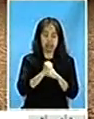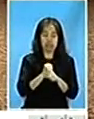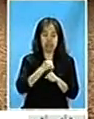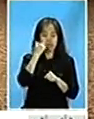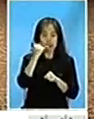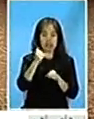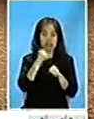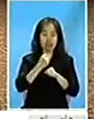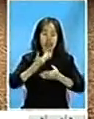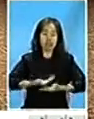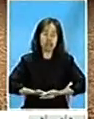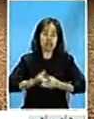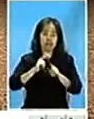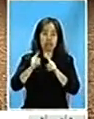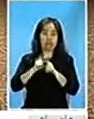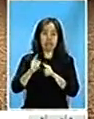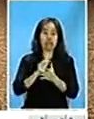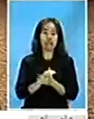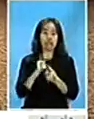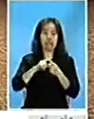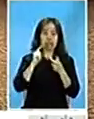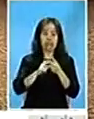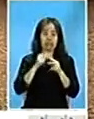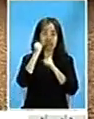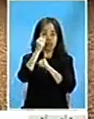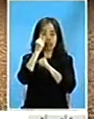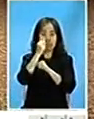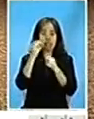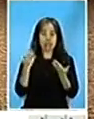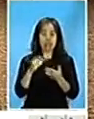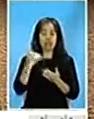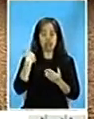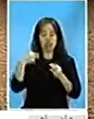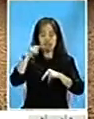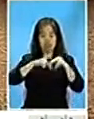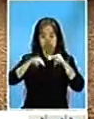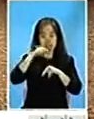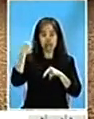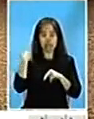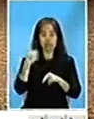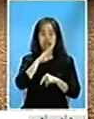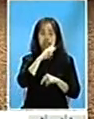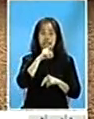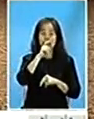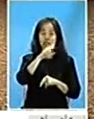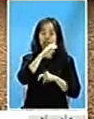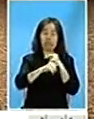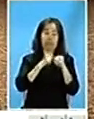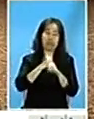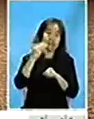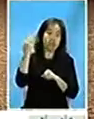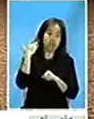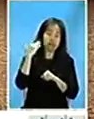ปฏิบัติธรรมที่วัดธรรมกายนะคะแล้วก็มาชุมนุมอย่างเงี้ยนะคะเราก็มีการตรวจสอบค่ะถ้าอย่างนั้นถามว่าปีที่แล้วท่าน